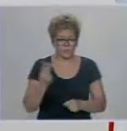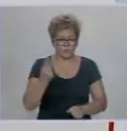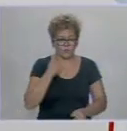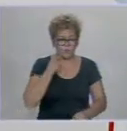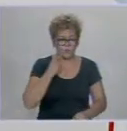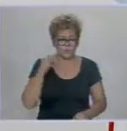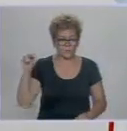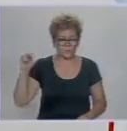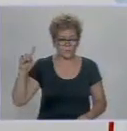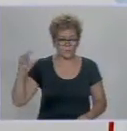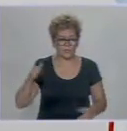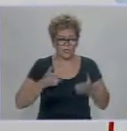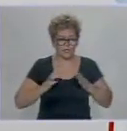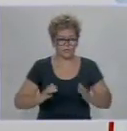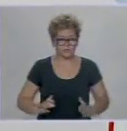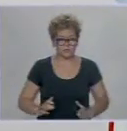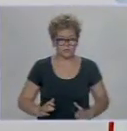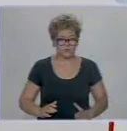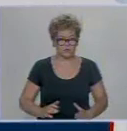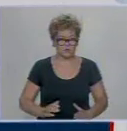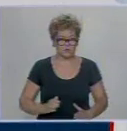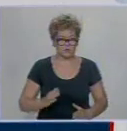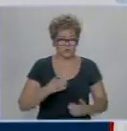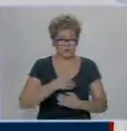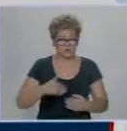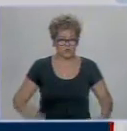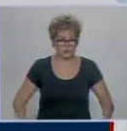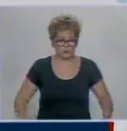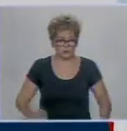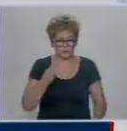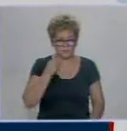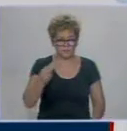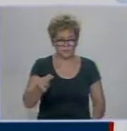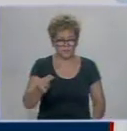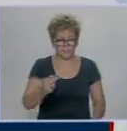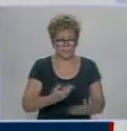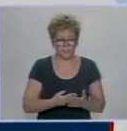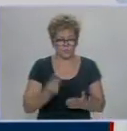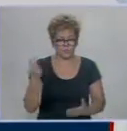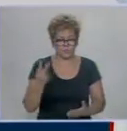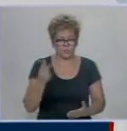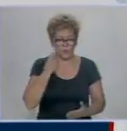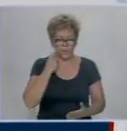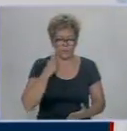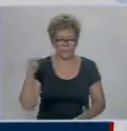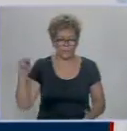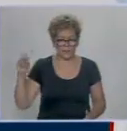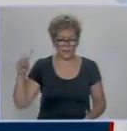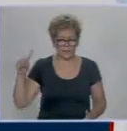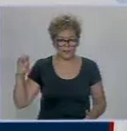Așteptăm cu nerăbdare ca justiția să soluționeze cu celeritate cele două plângeri penale referitor